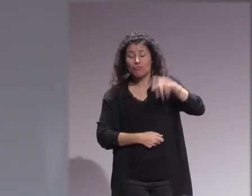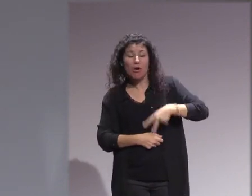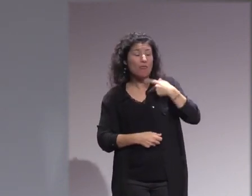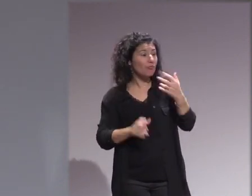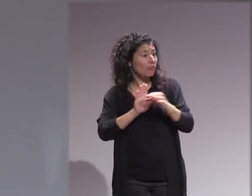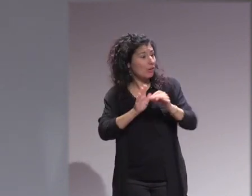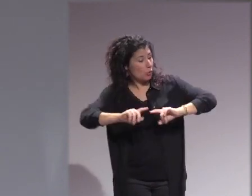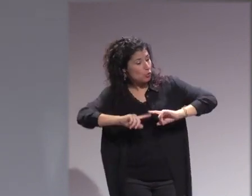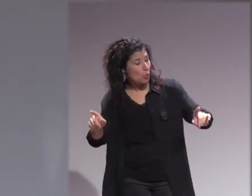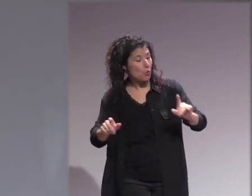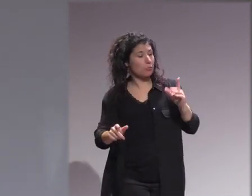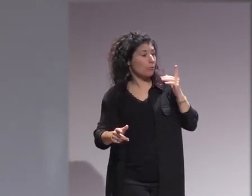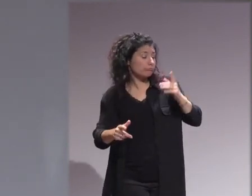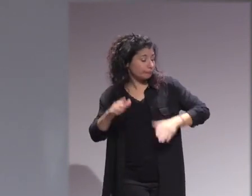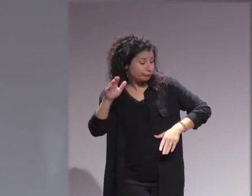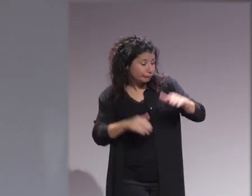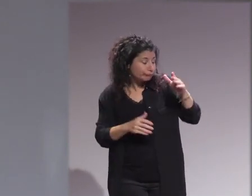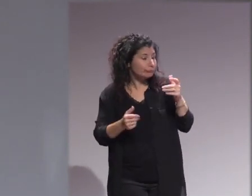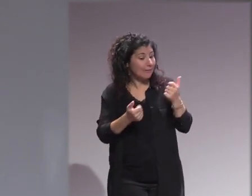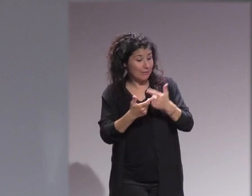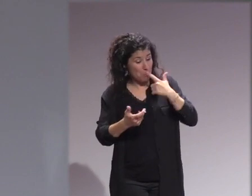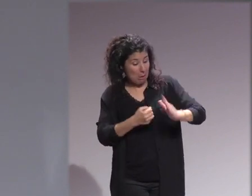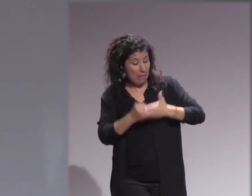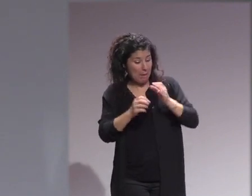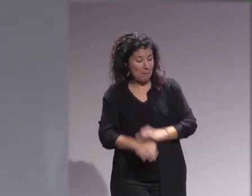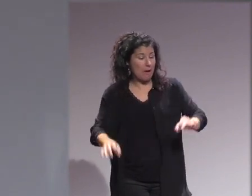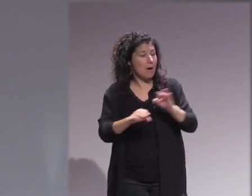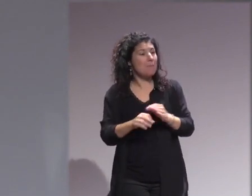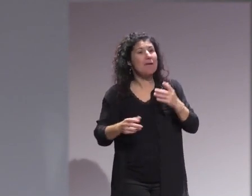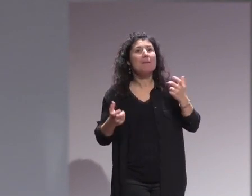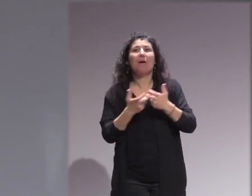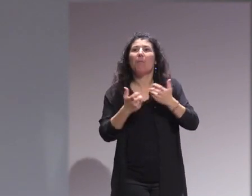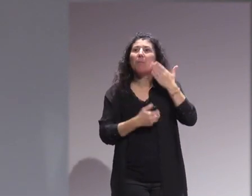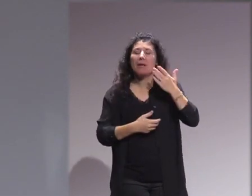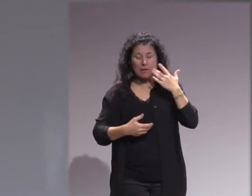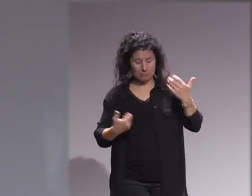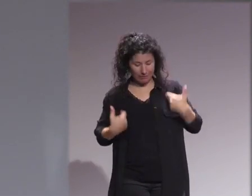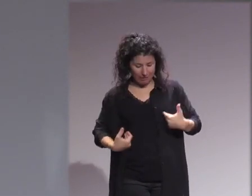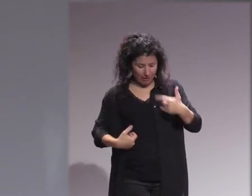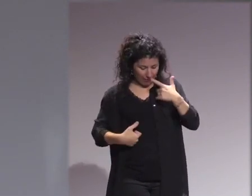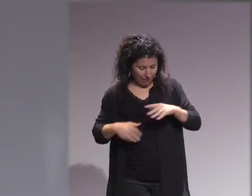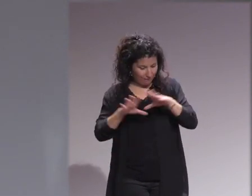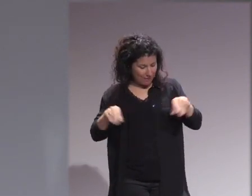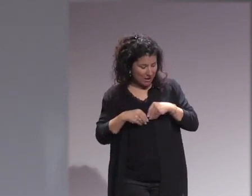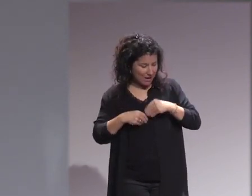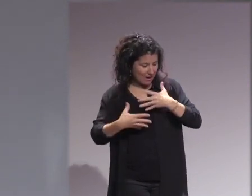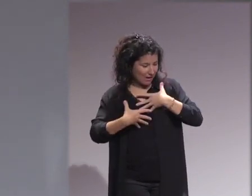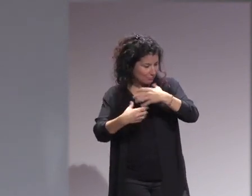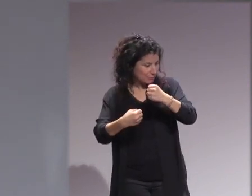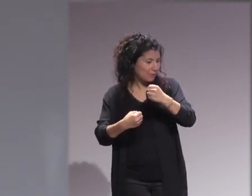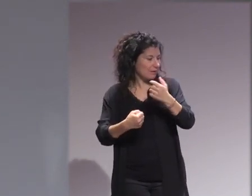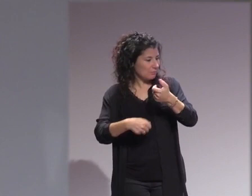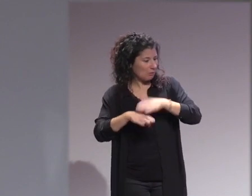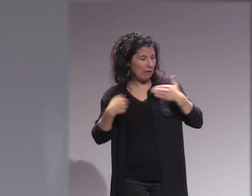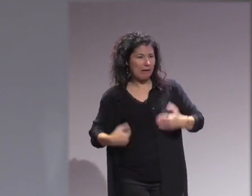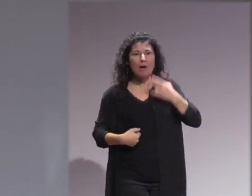biologique essentielle, vous n'allez pas pouvoir être aidé. Le fait que vous n'avez pas pu parler de ce que c'est qu'être noir dans votre famille ou que vous ne vous sentez pas comprise,